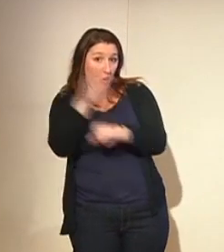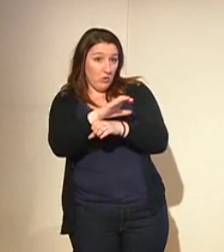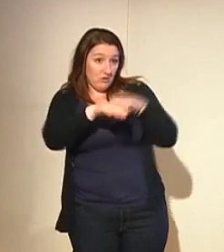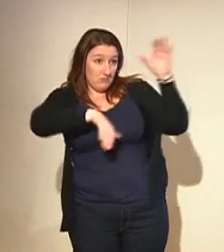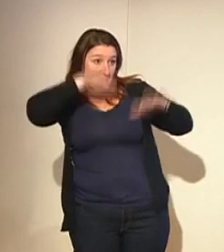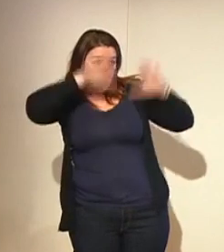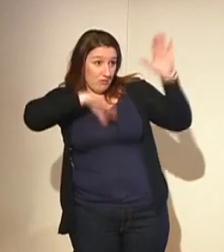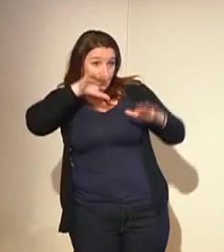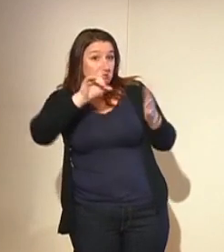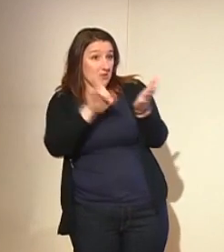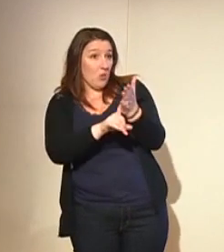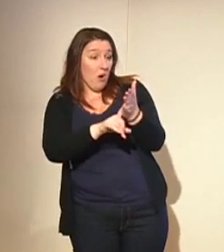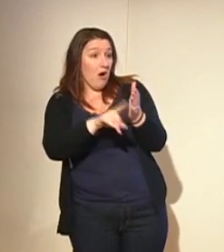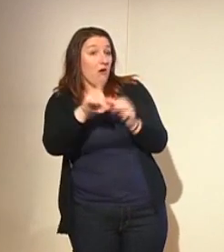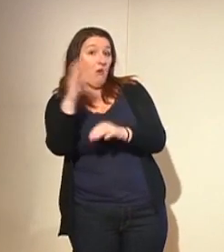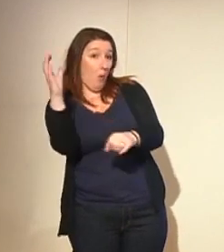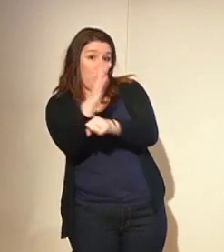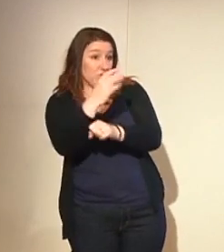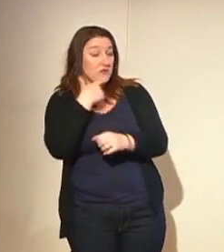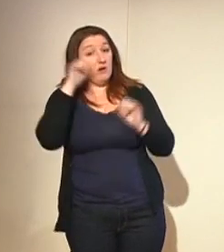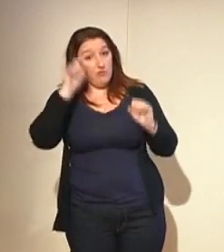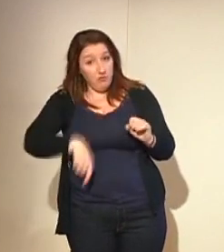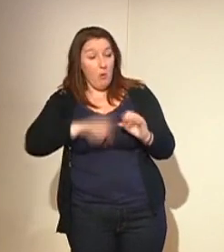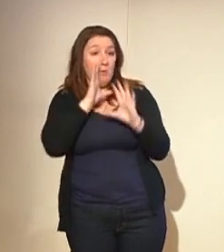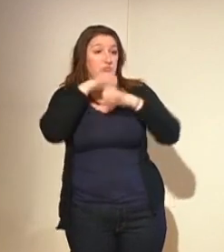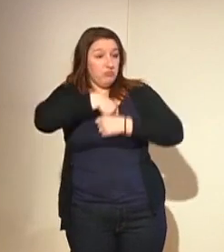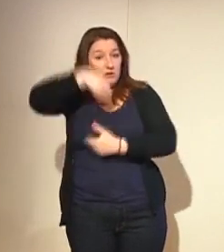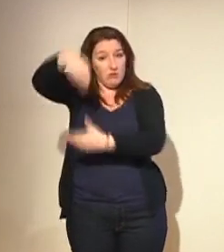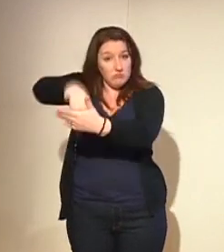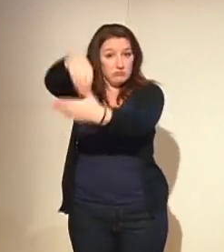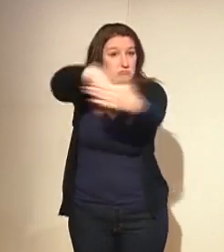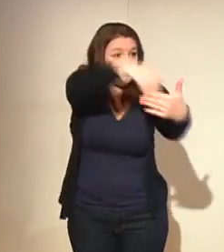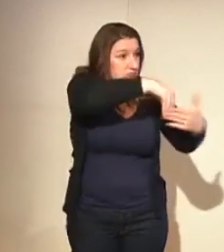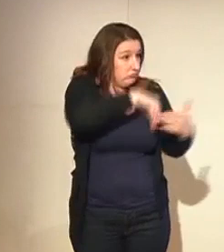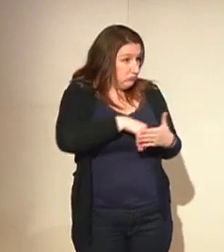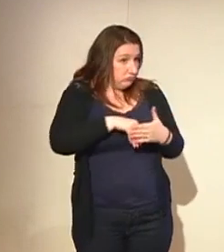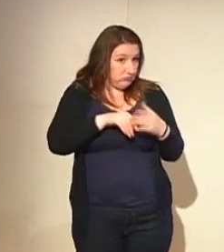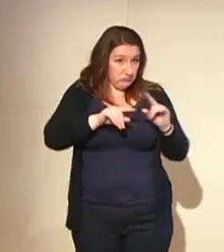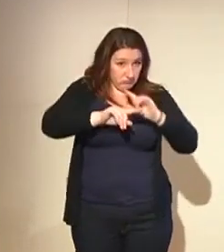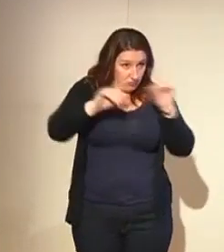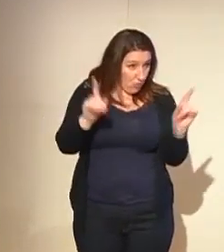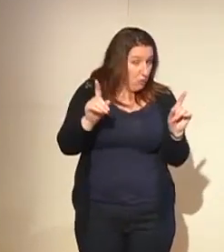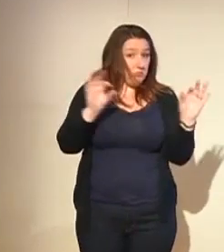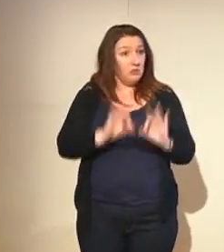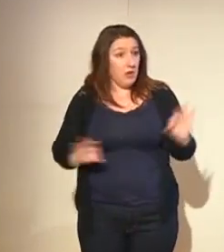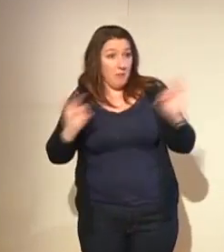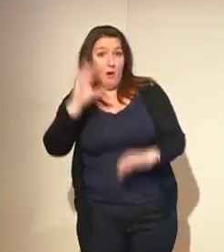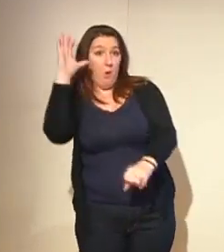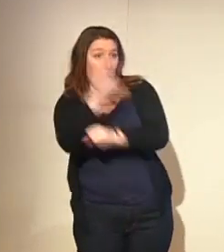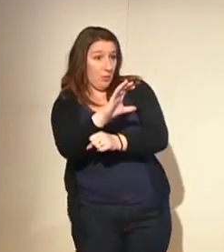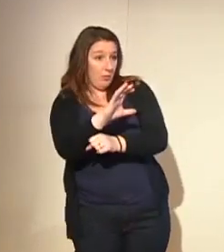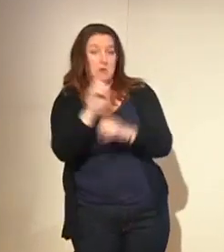rappelle c'est de droit si quelqu'un s'oppose on fait du vote à butin secret non donc nous ferons un